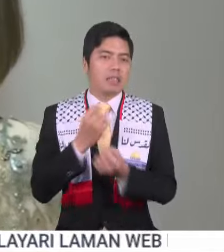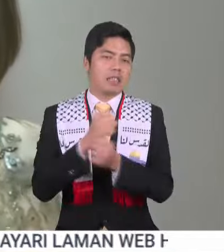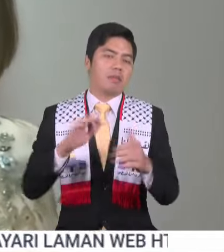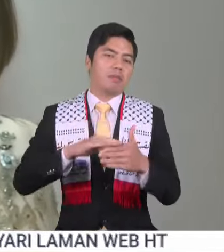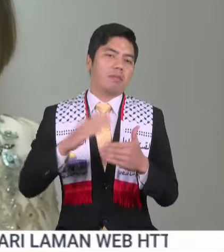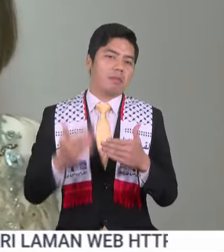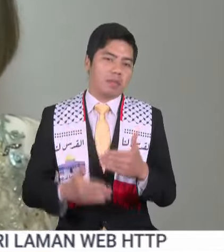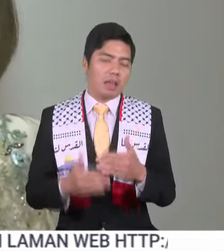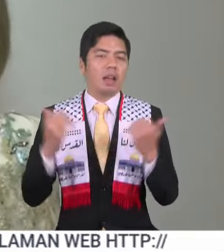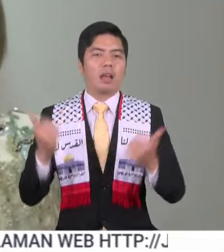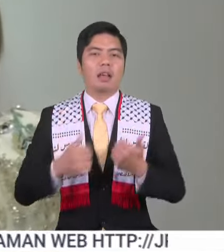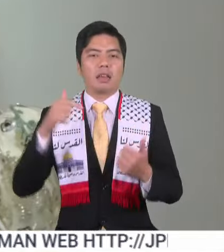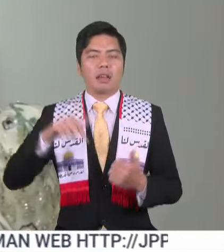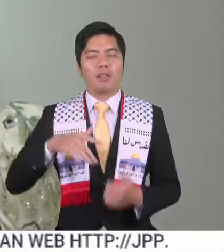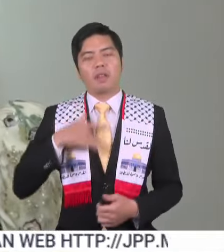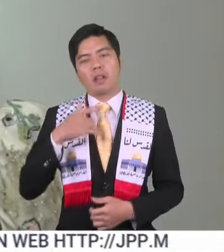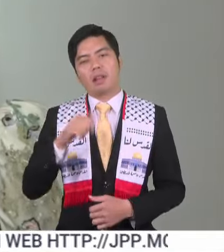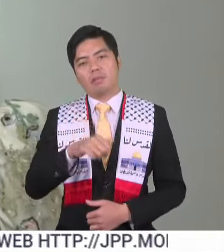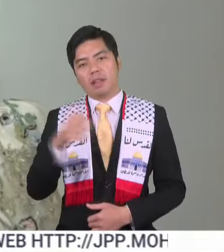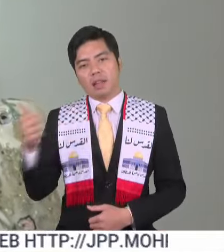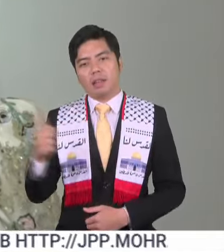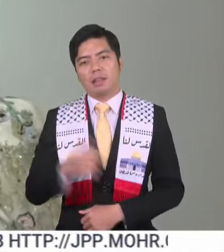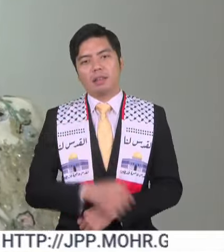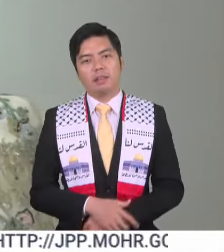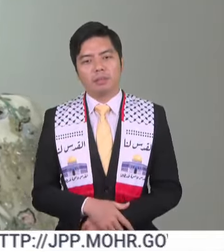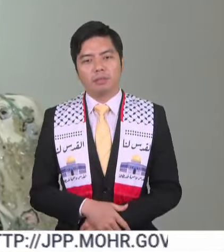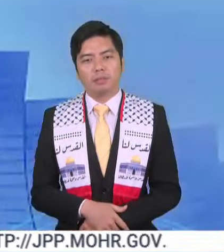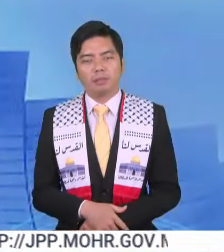memang rasa lain lah.